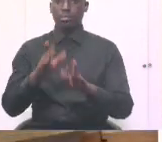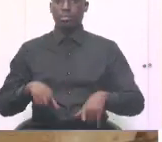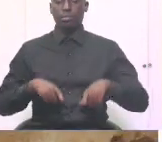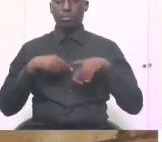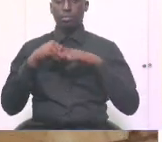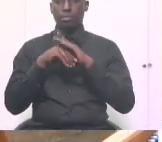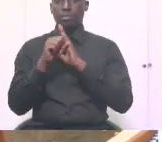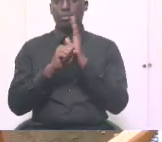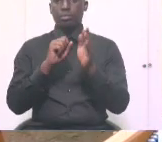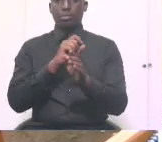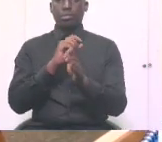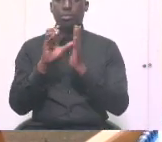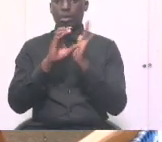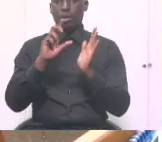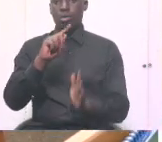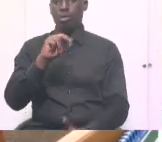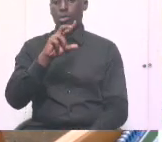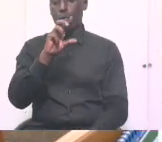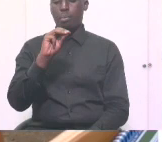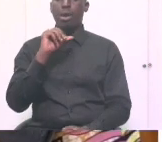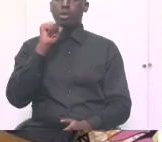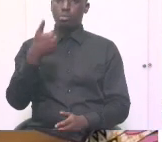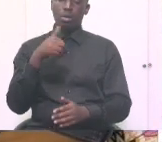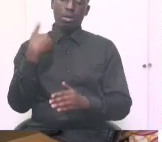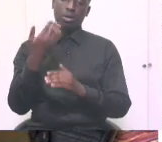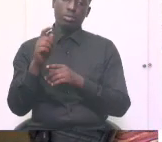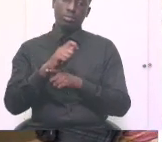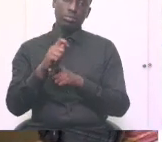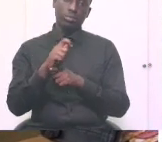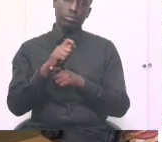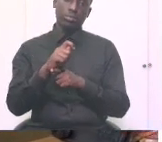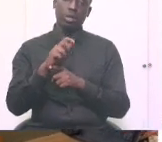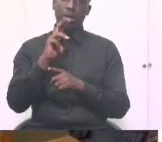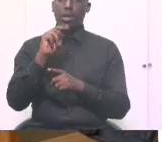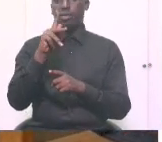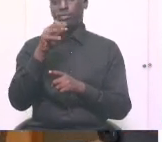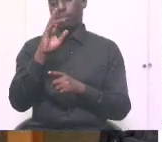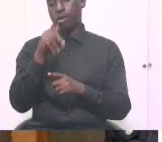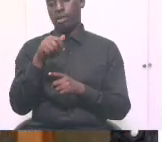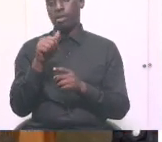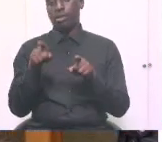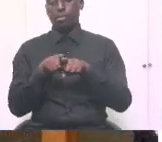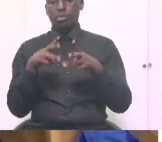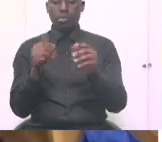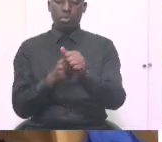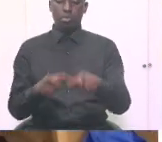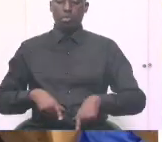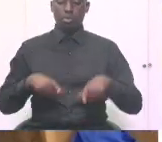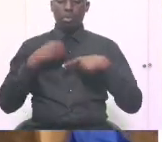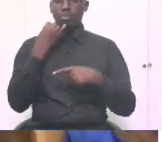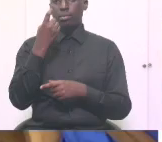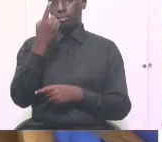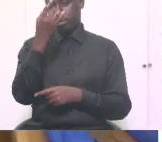mu murenge wa Gishyita aharasura umubyeyi utwite nyuma yo guhugurwa na RBC ku bufatanye na UNFPA ku ngingo yo gukurikirana ubuzima bw'umubyeyi n'umwana avuga ko